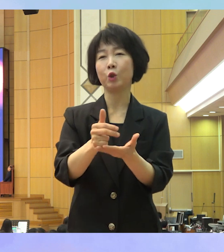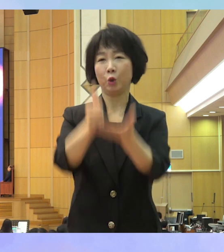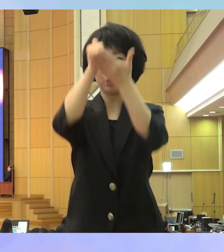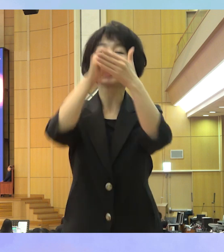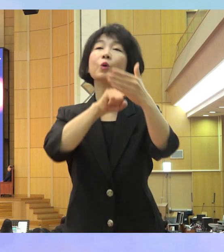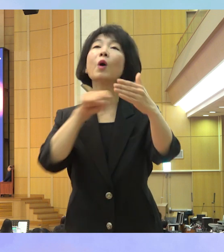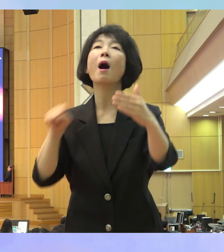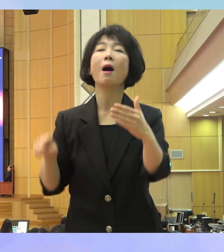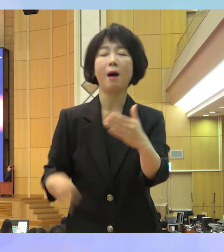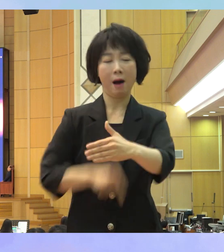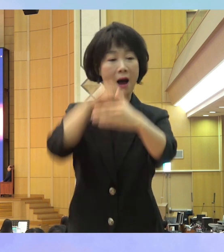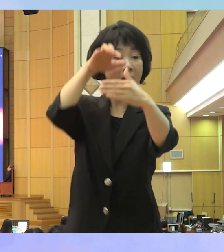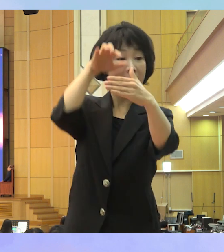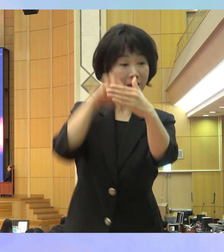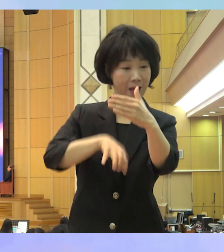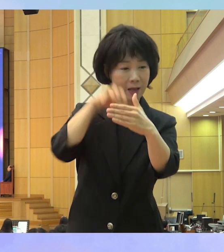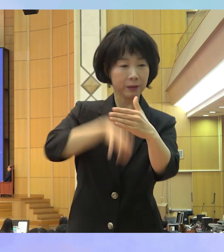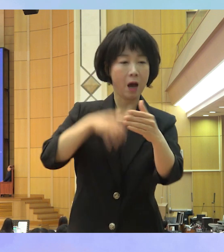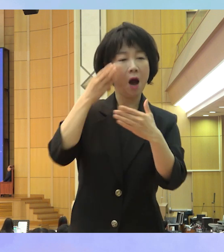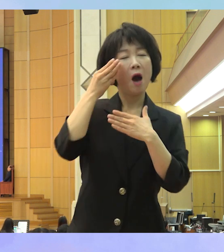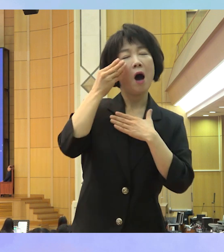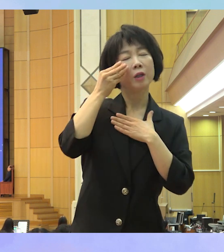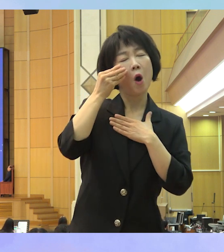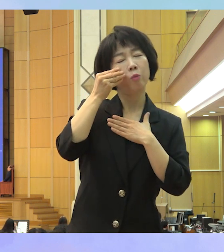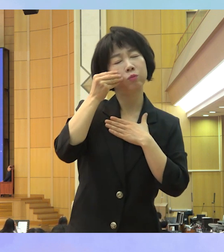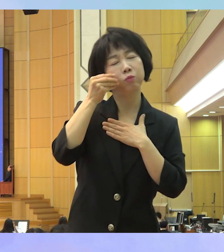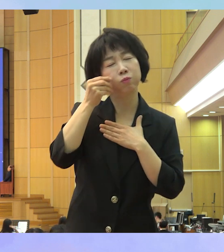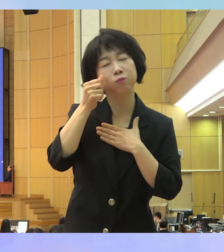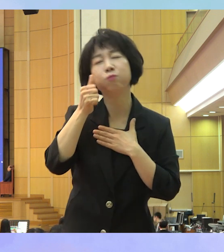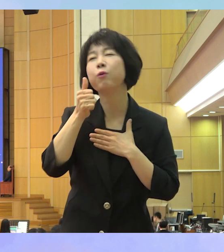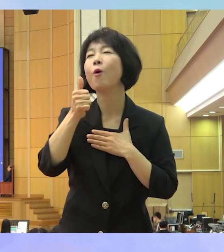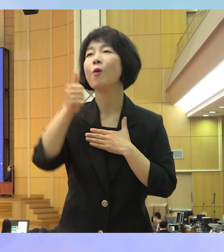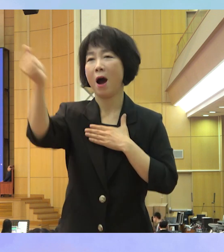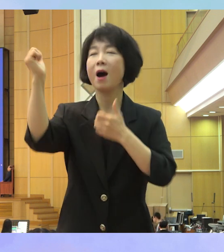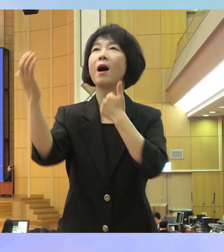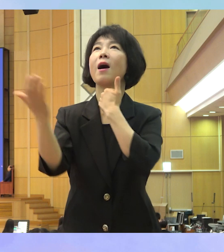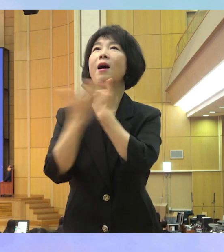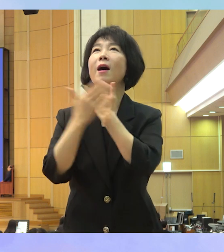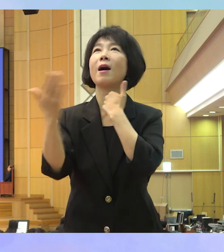일을 주 안에서